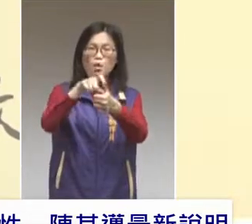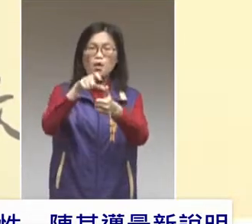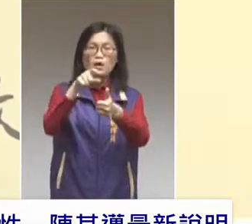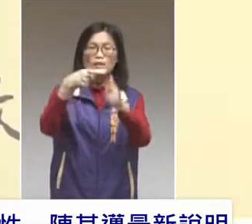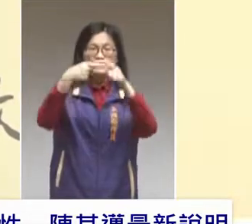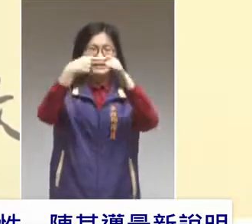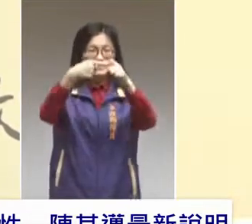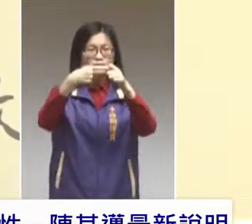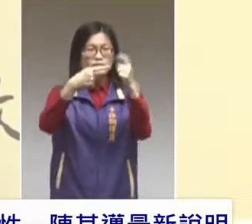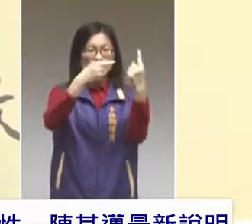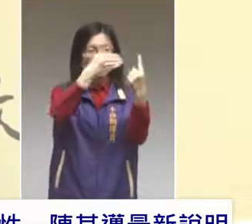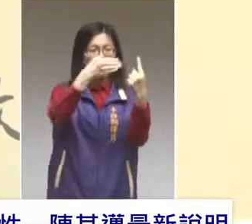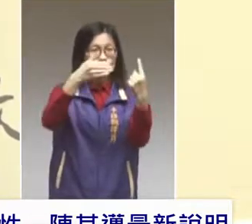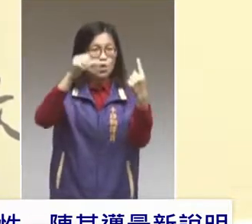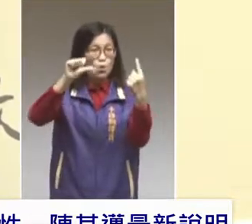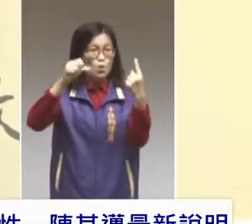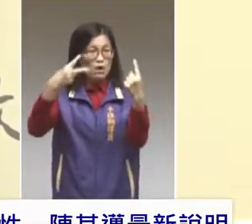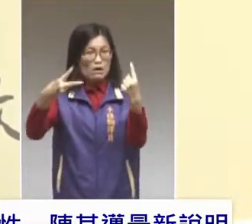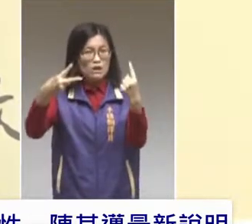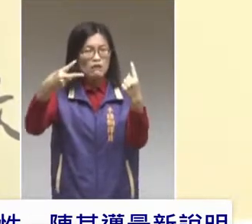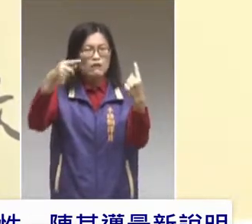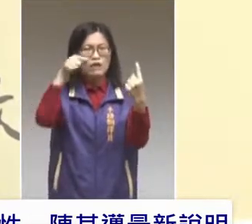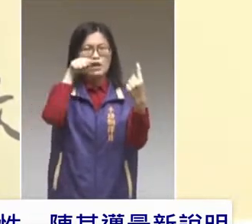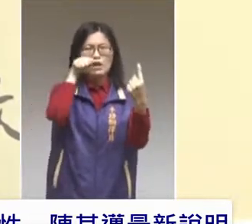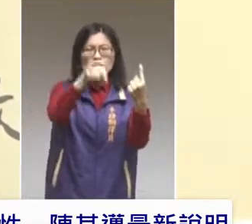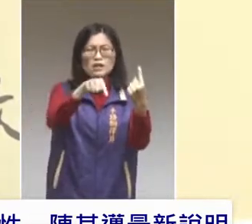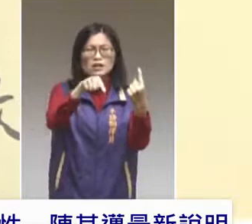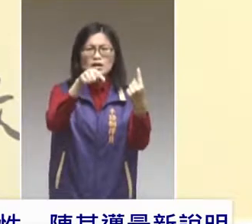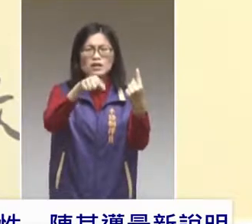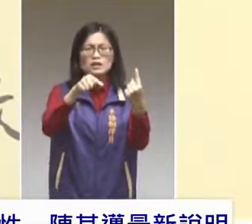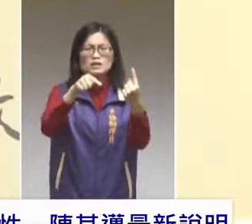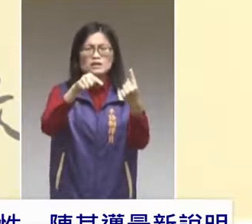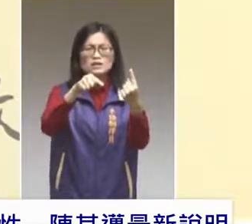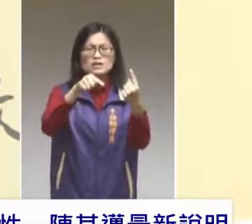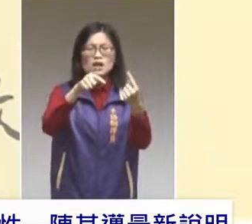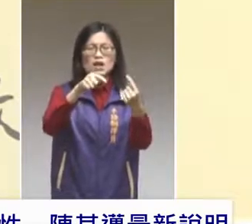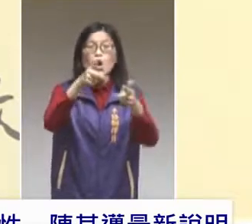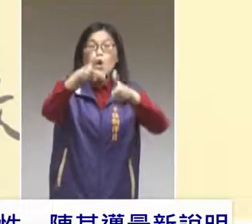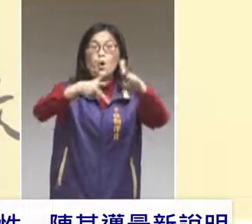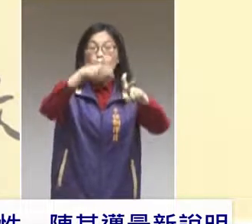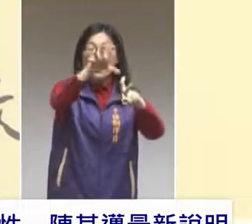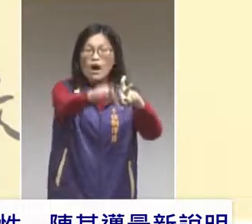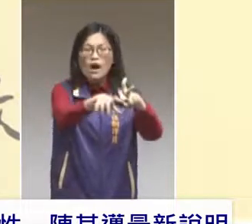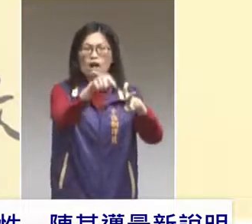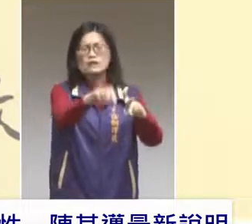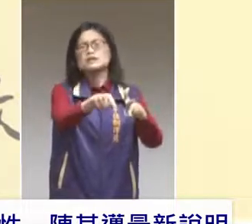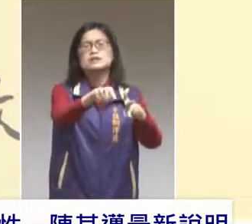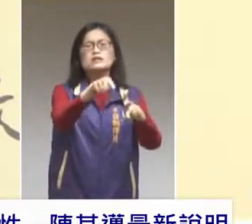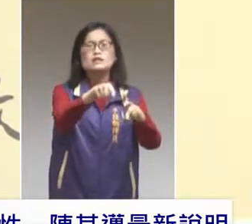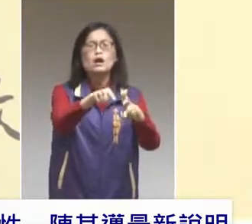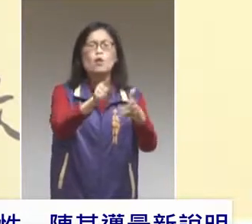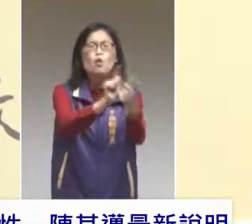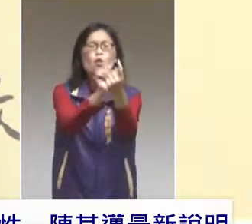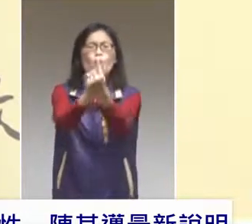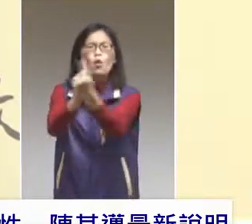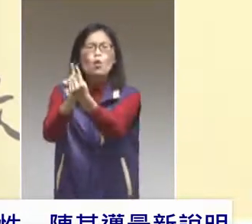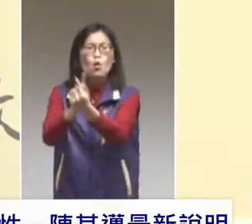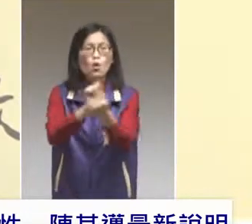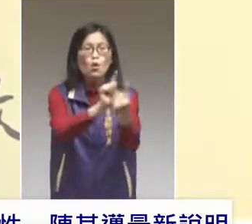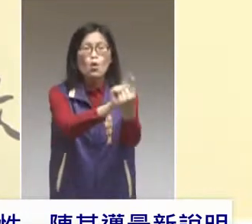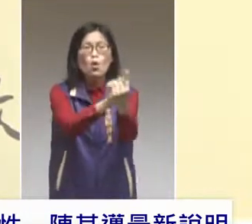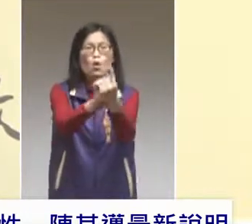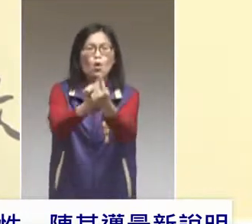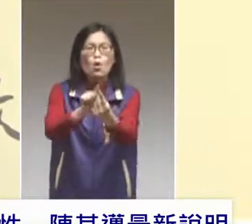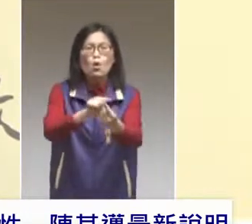是，谢谢提问。那针对这个提问，第一个问题，那1992的所处的这个厂